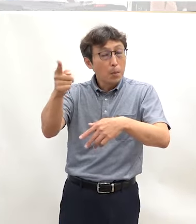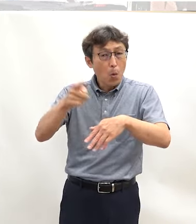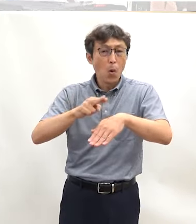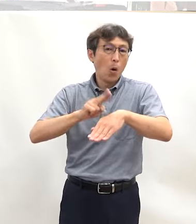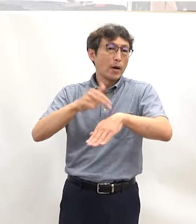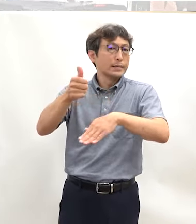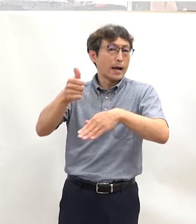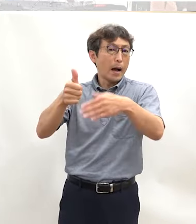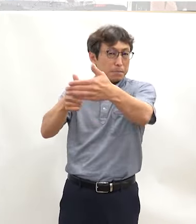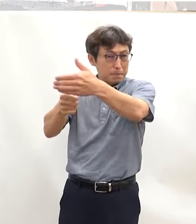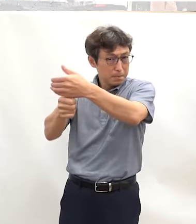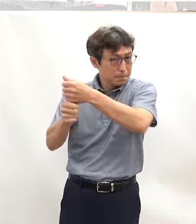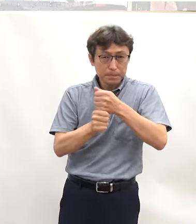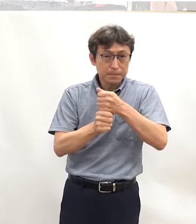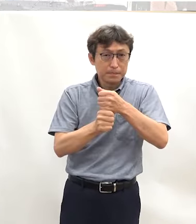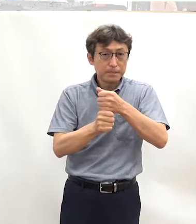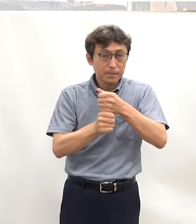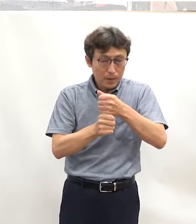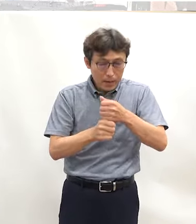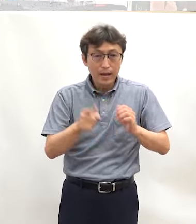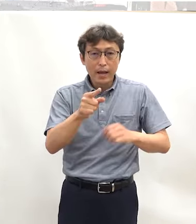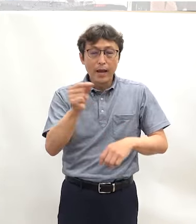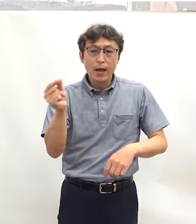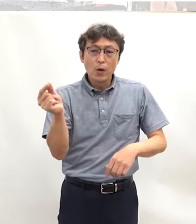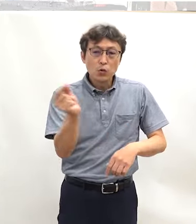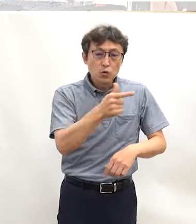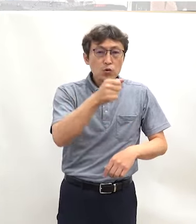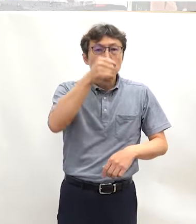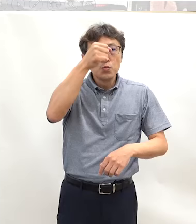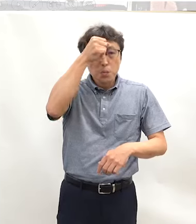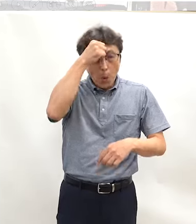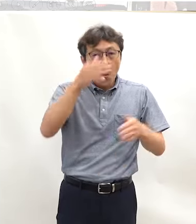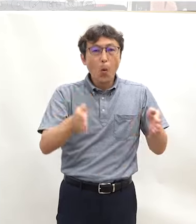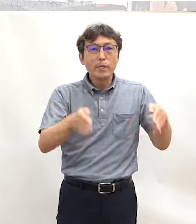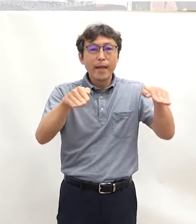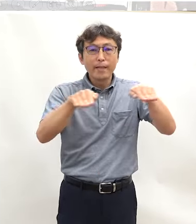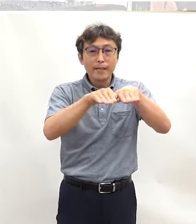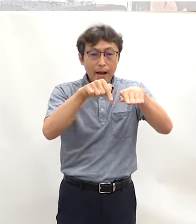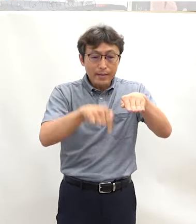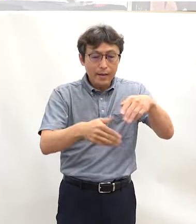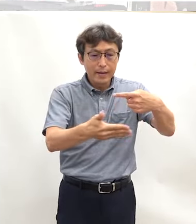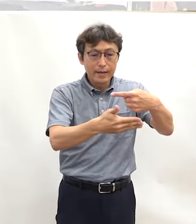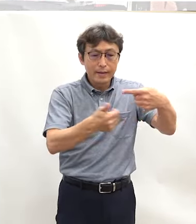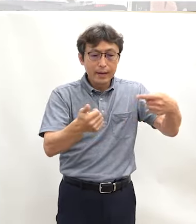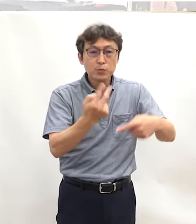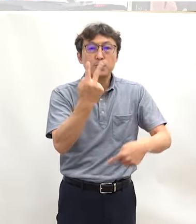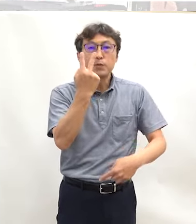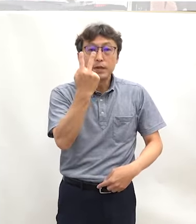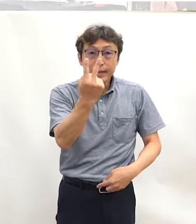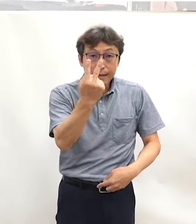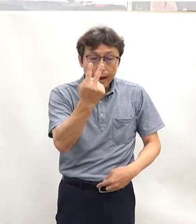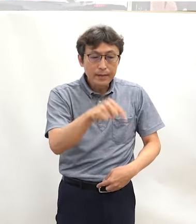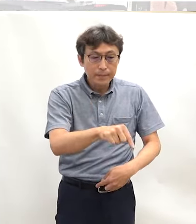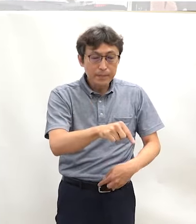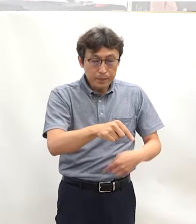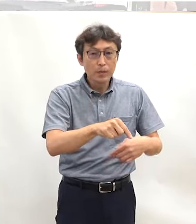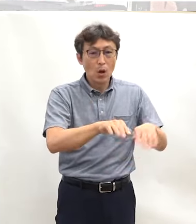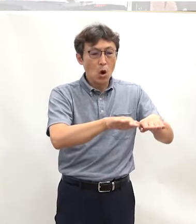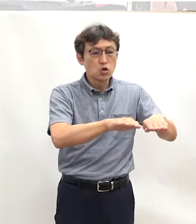ね、この、急病センターで月2回、小児科を開設するという形にいたし